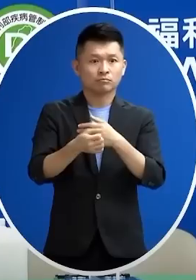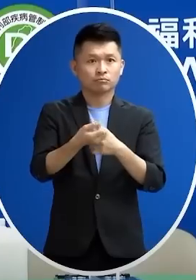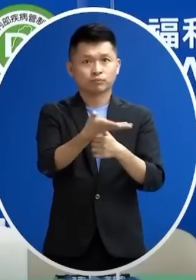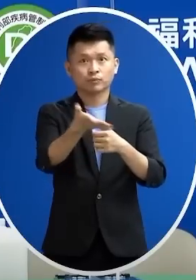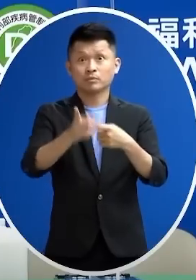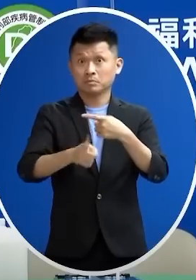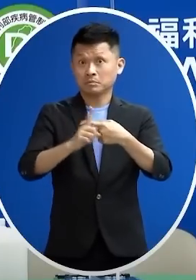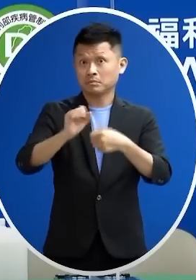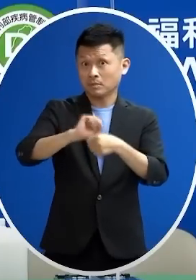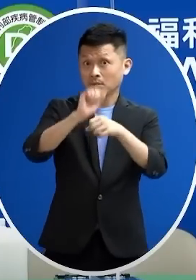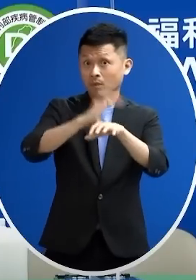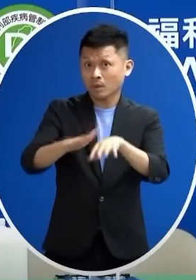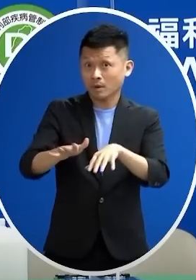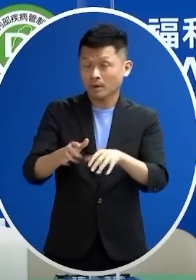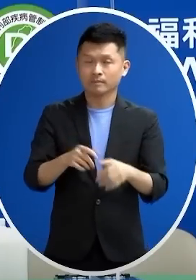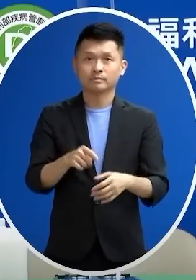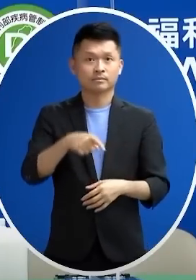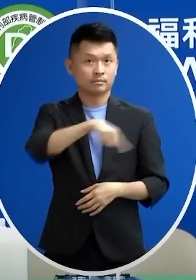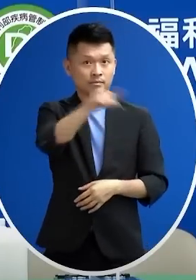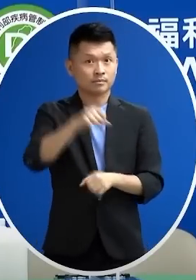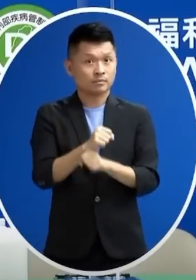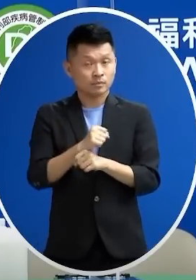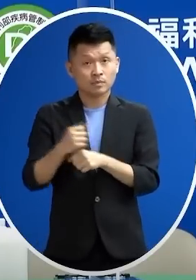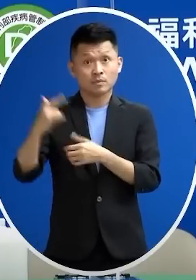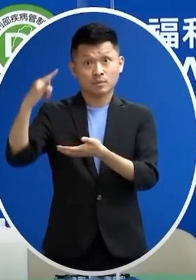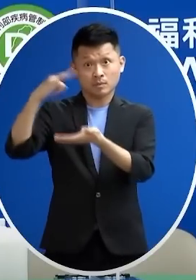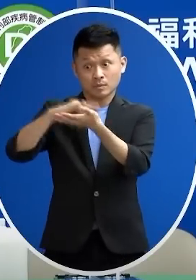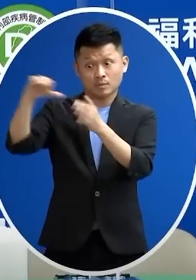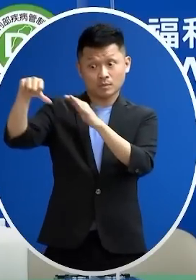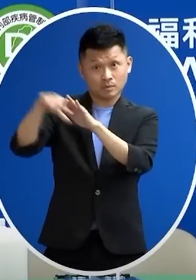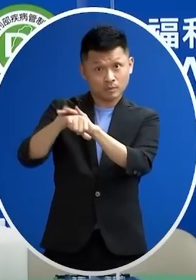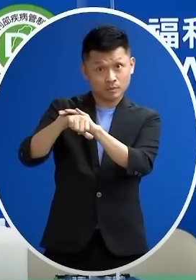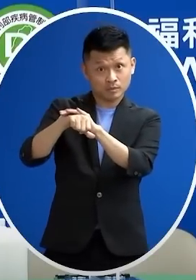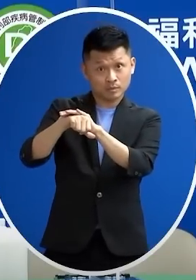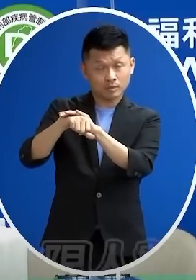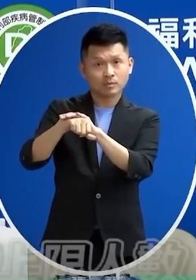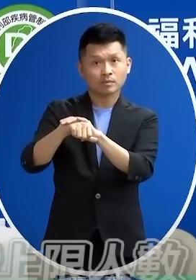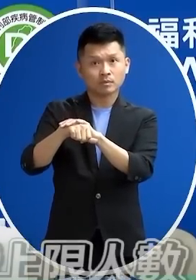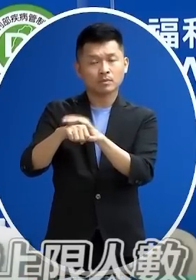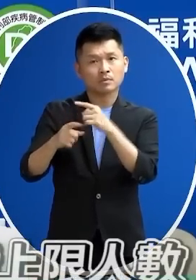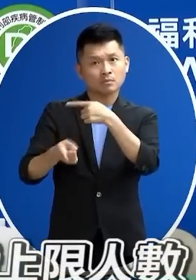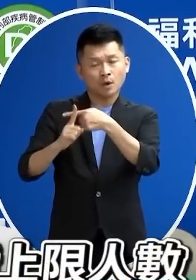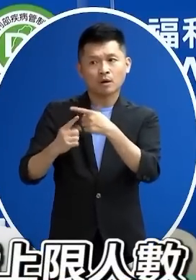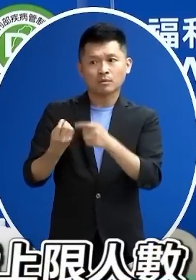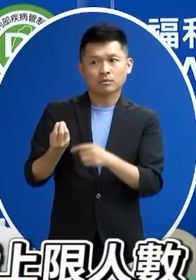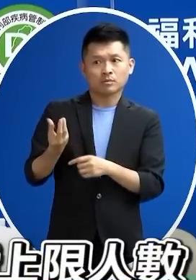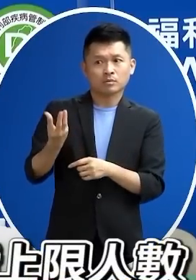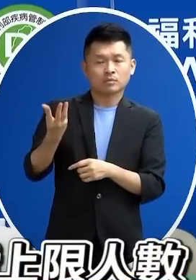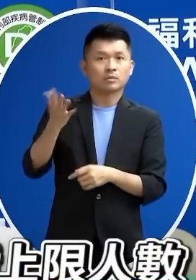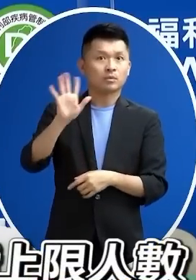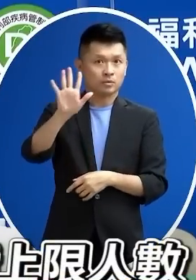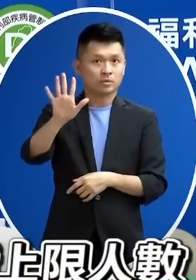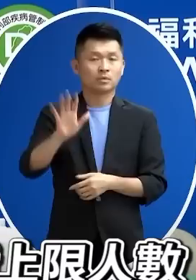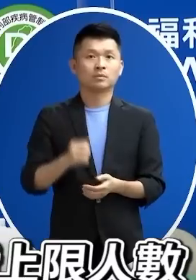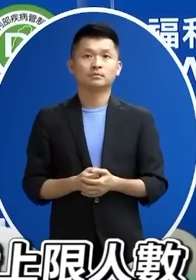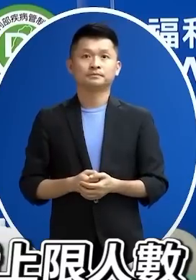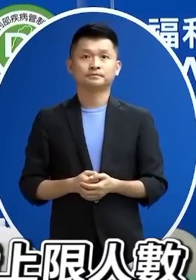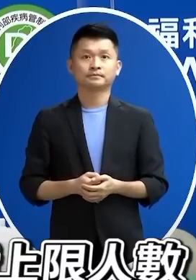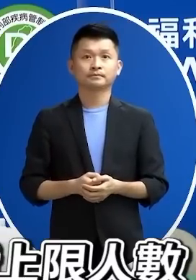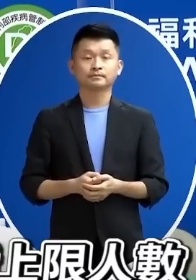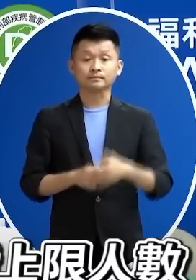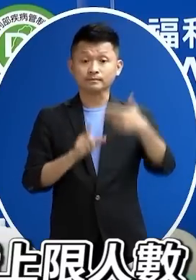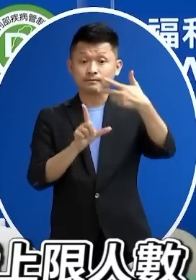员。其实大家可以注意到，我们最近的境外移入的个案其实都有持续在上升。那这其实是在还没有，就是